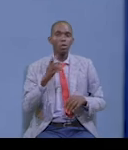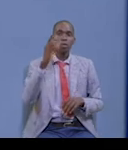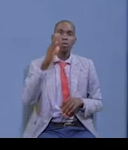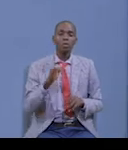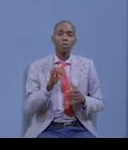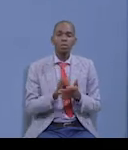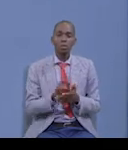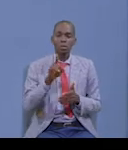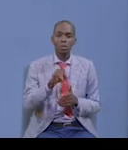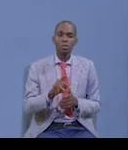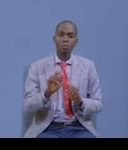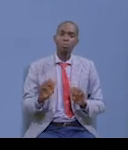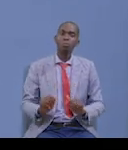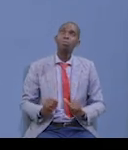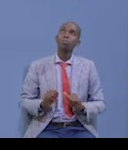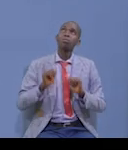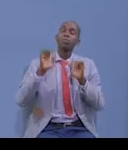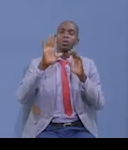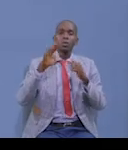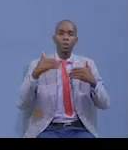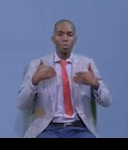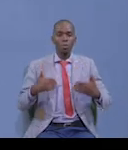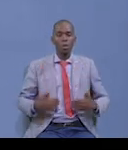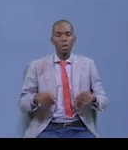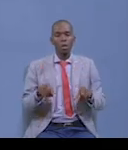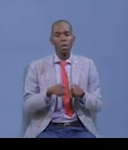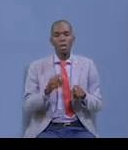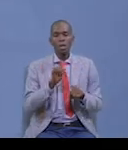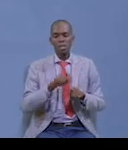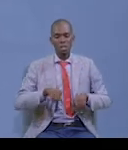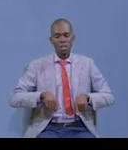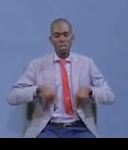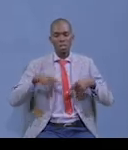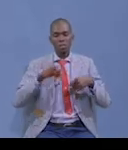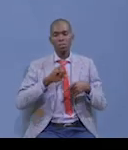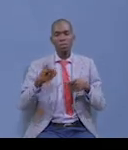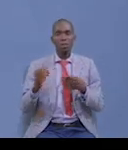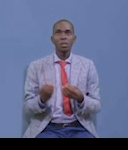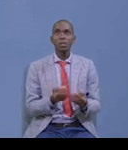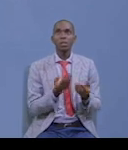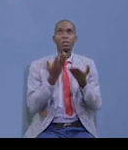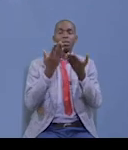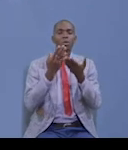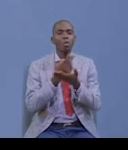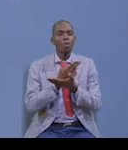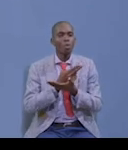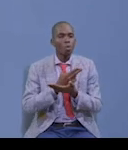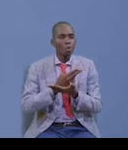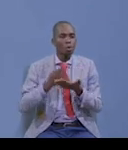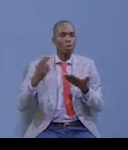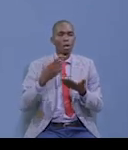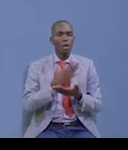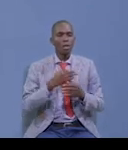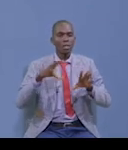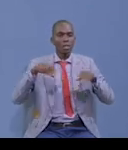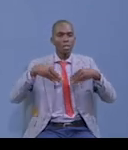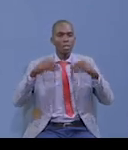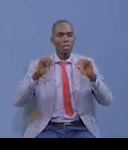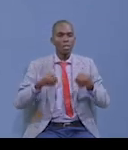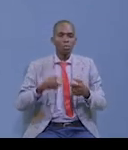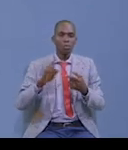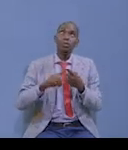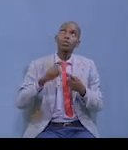present your bodies a living sacrifice. మీ దేహాన్ని సజీవంగా సమర్పించుకోండి. Holy, acceptable unto God.